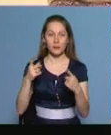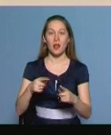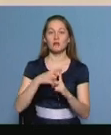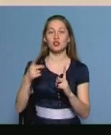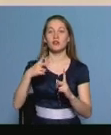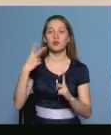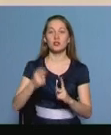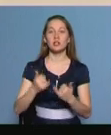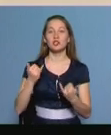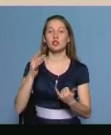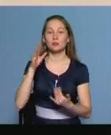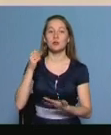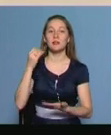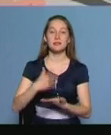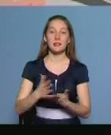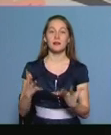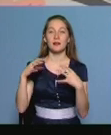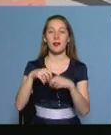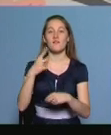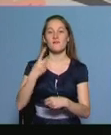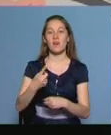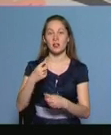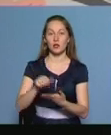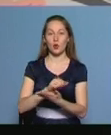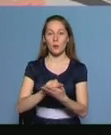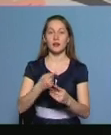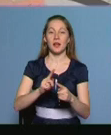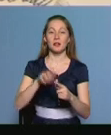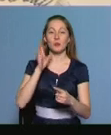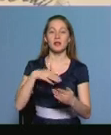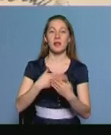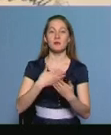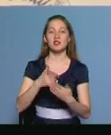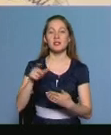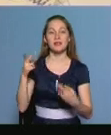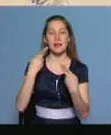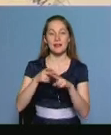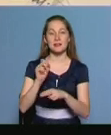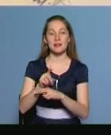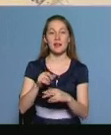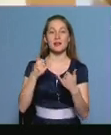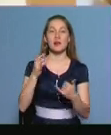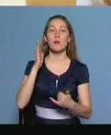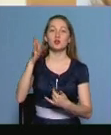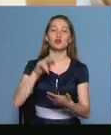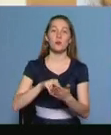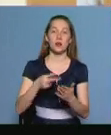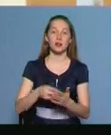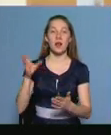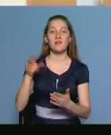2 недель сведет все предложения в один документ. Это будет общественное техническое задание для будущего проекта. Все